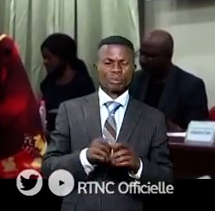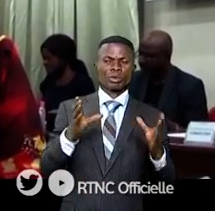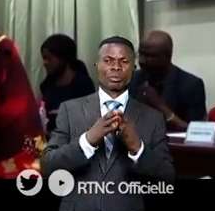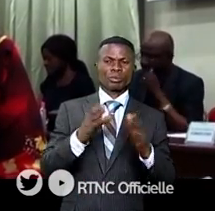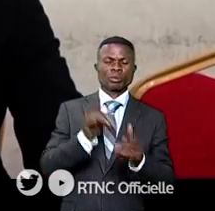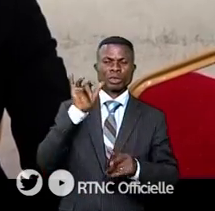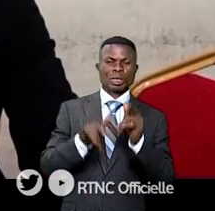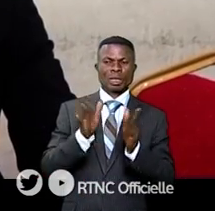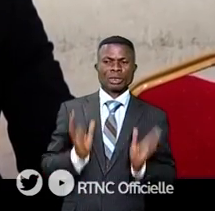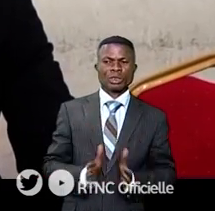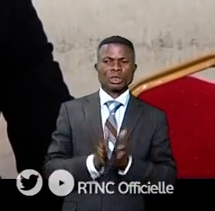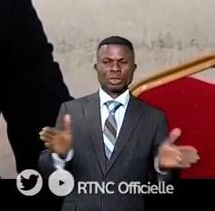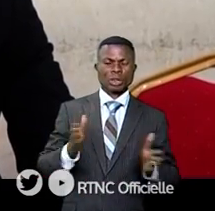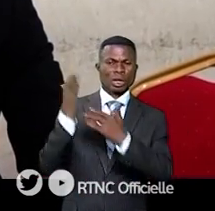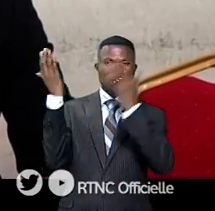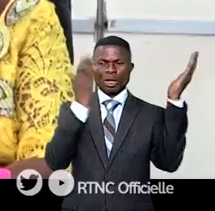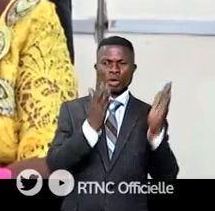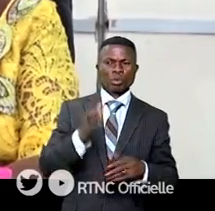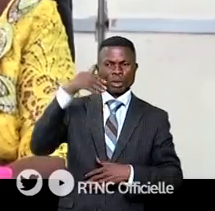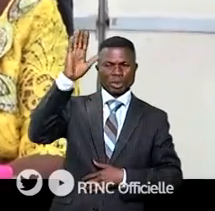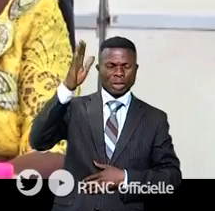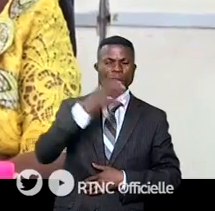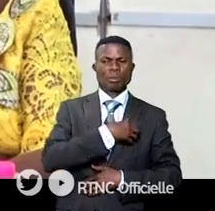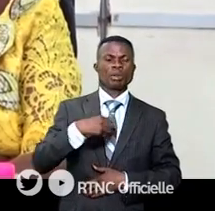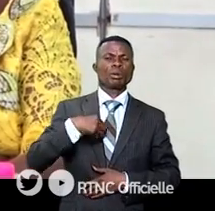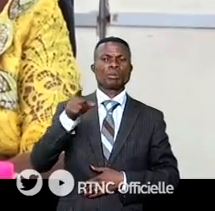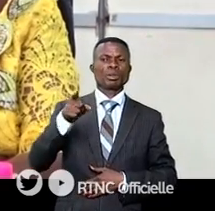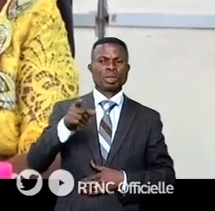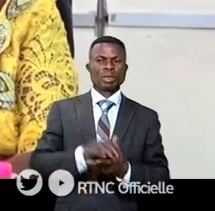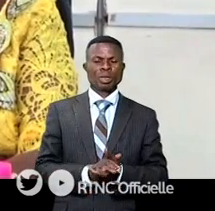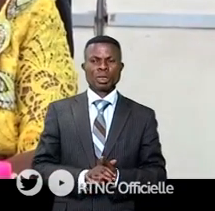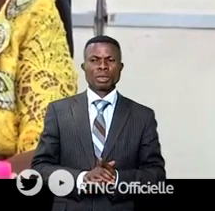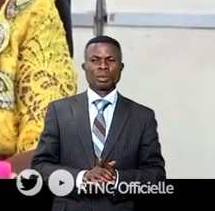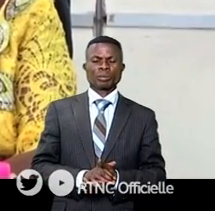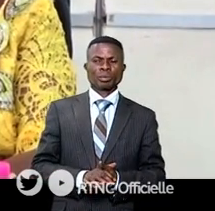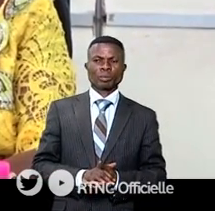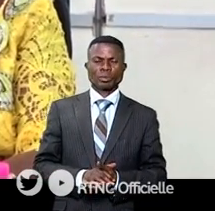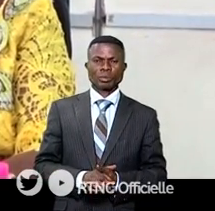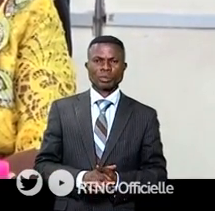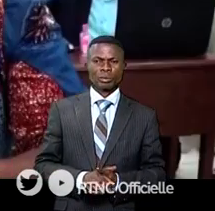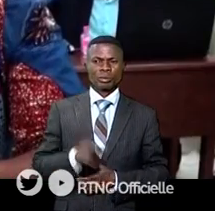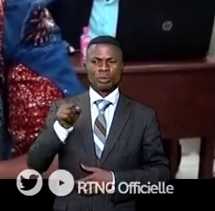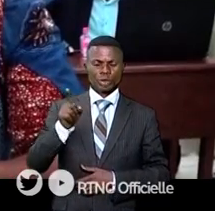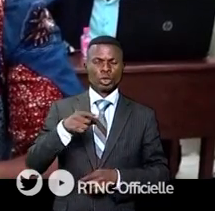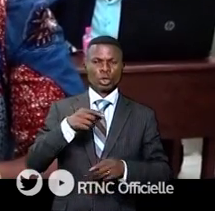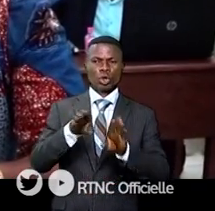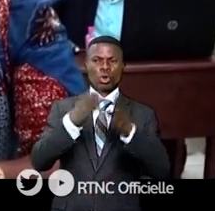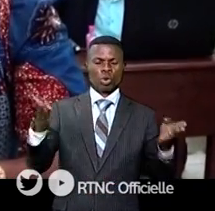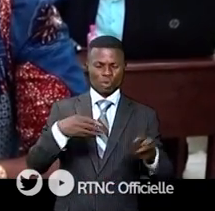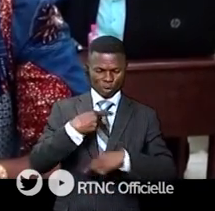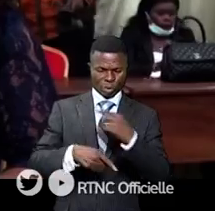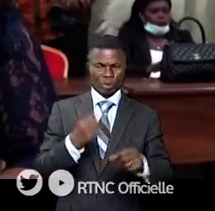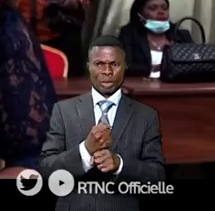le secrétaire général au commerce extérieur, Madame Eugénie Salebongo, qui a ouvert les